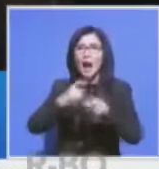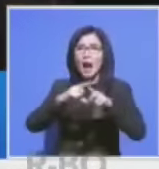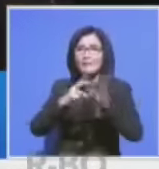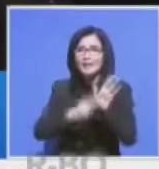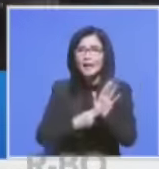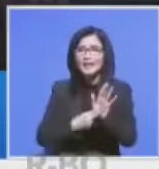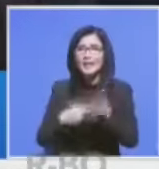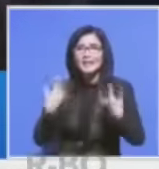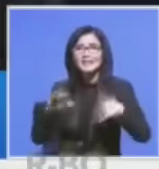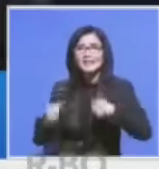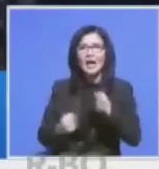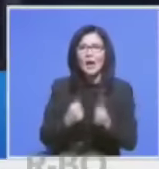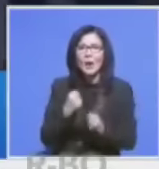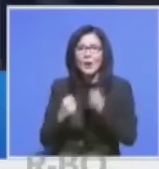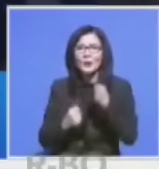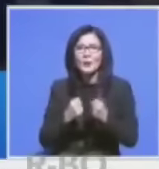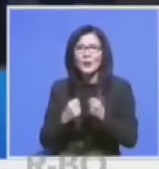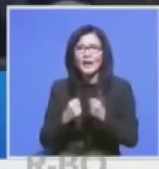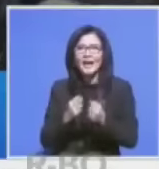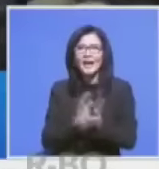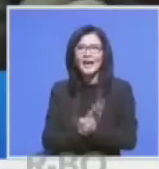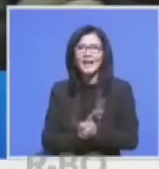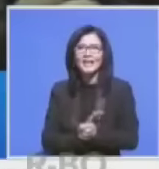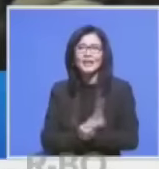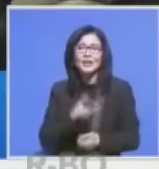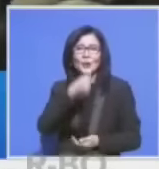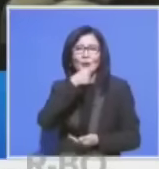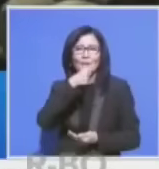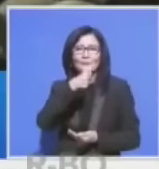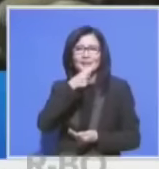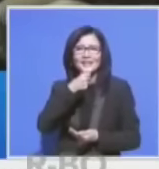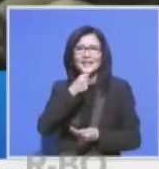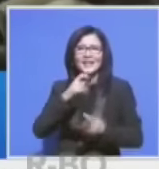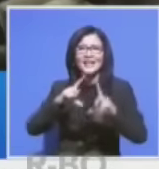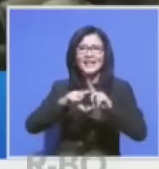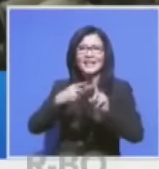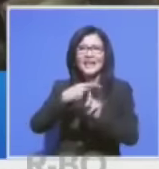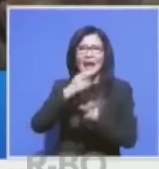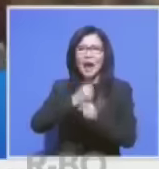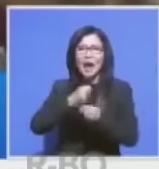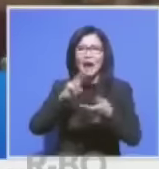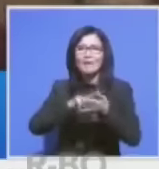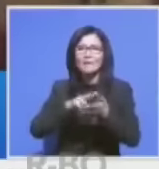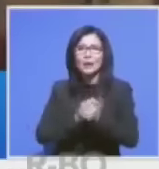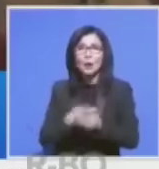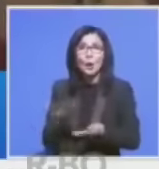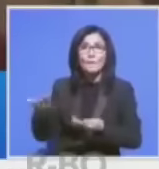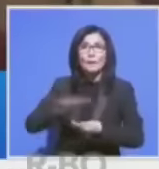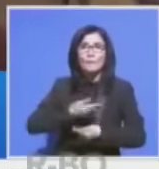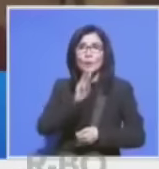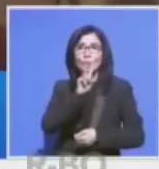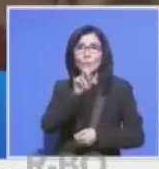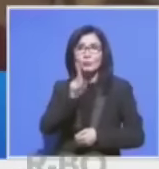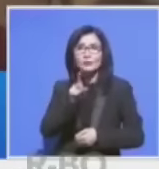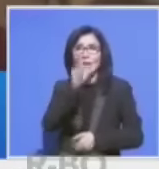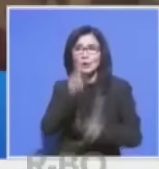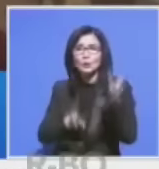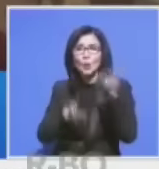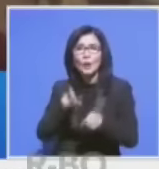Usai goyang bersama Zaskia Gotik, giliran penyanyi pop Afgan yang membawa 21 personel untuk memeriahkan aksi panggung.